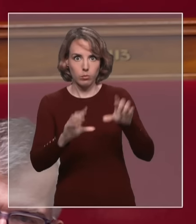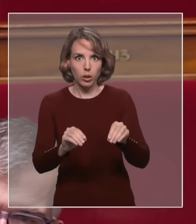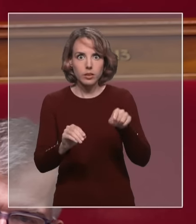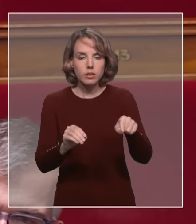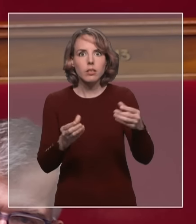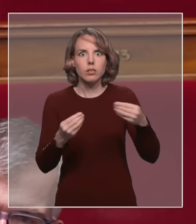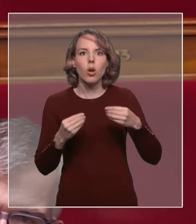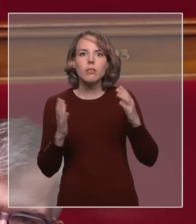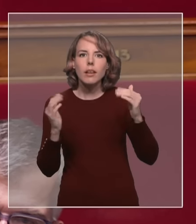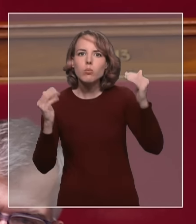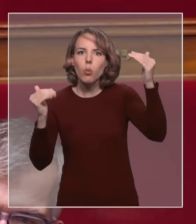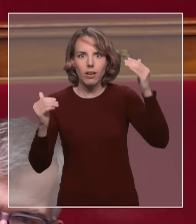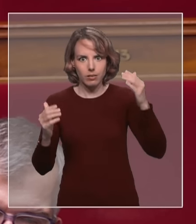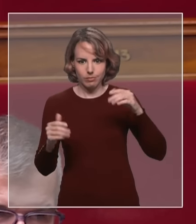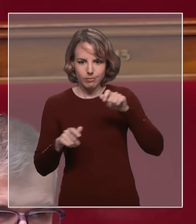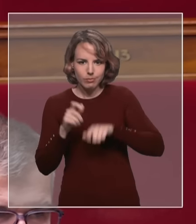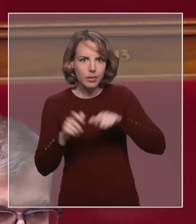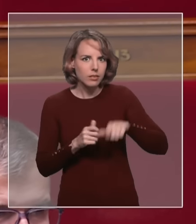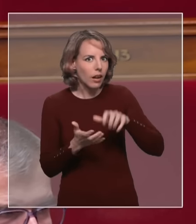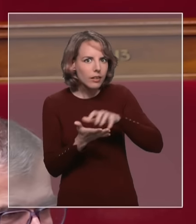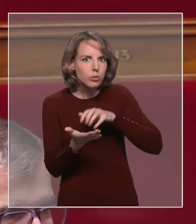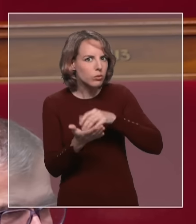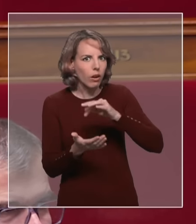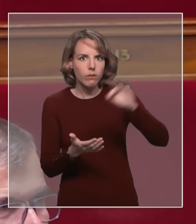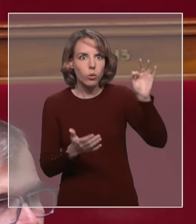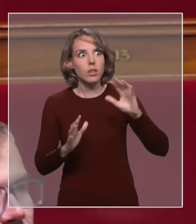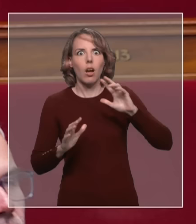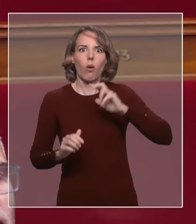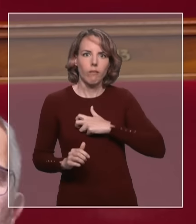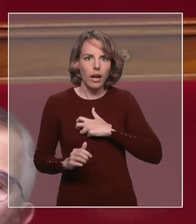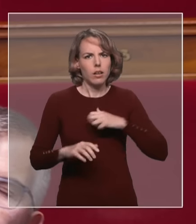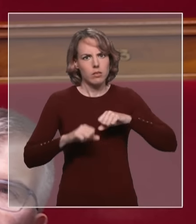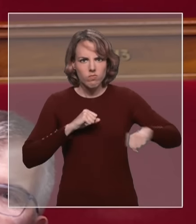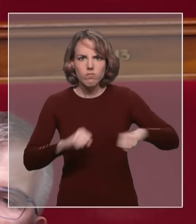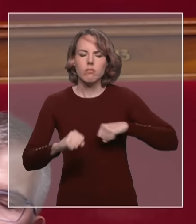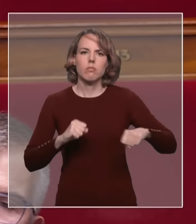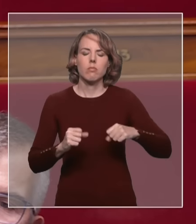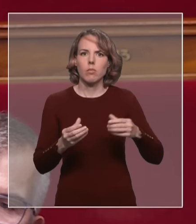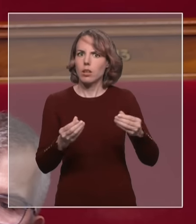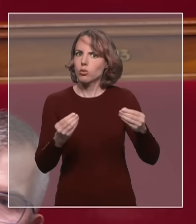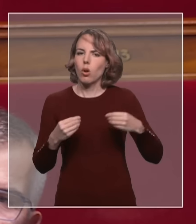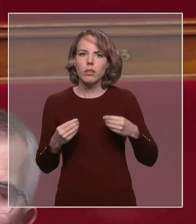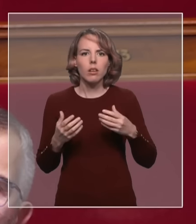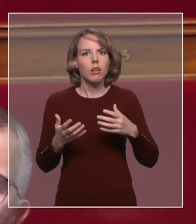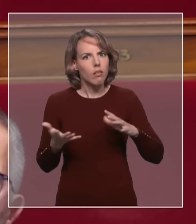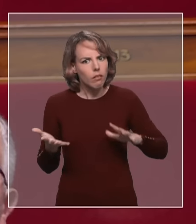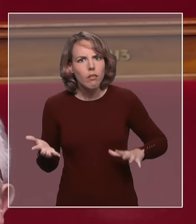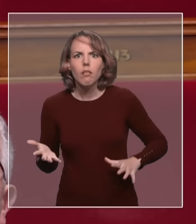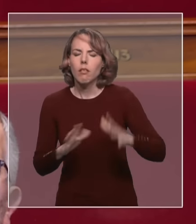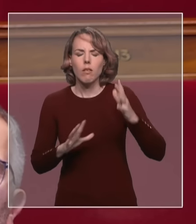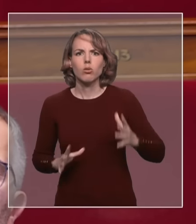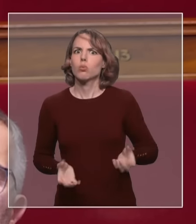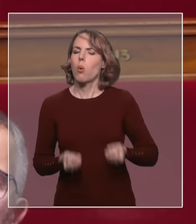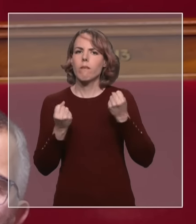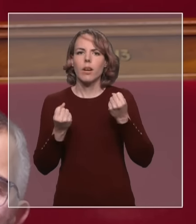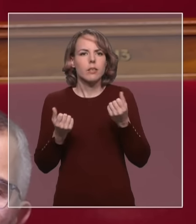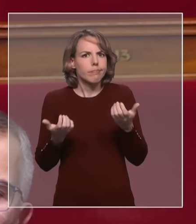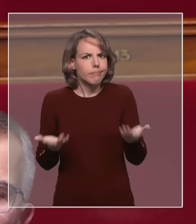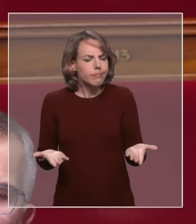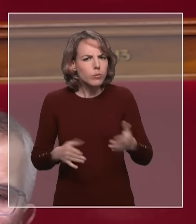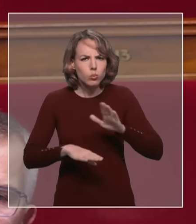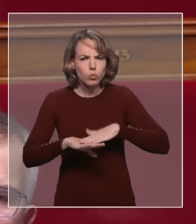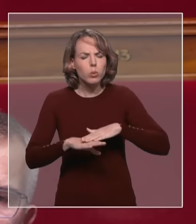agriculteurs français qu'enfin des actions décisives viennent enrayer l'agonie de notre agriculture. Mais les prêts à court